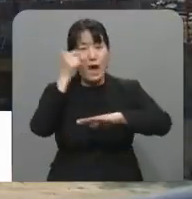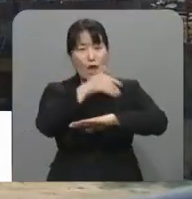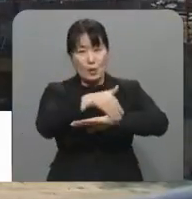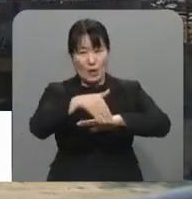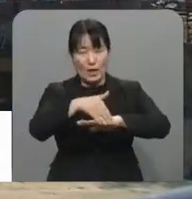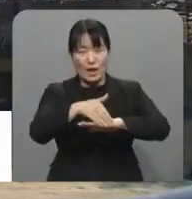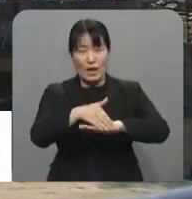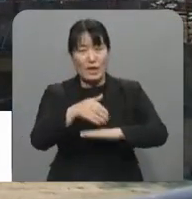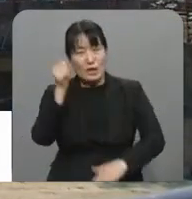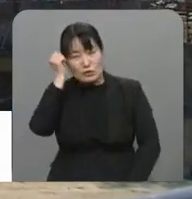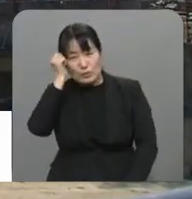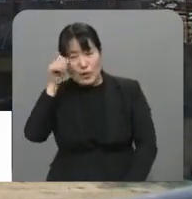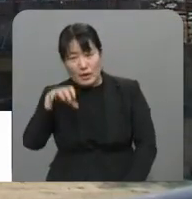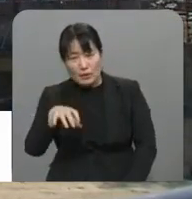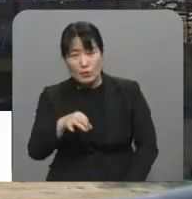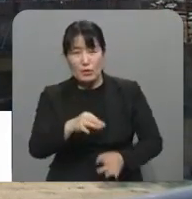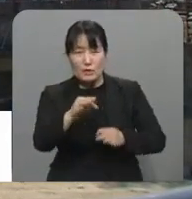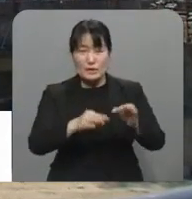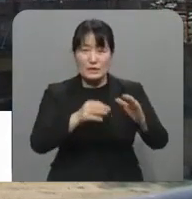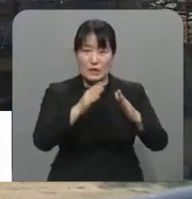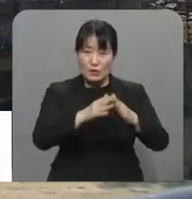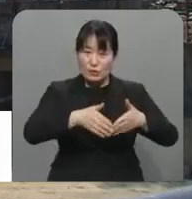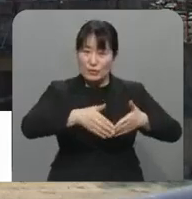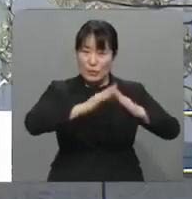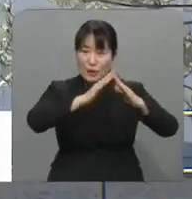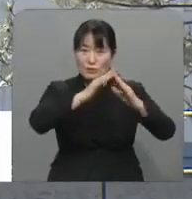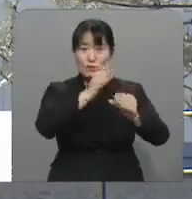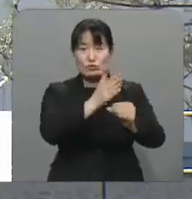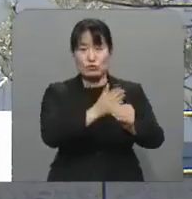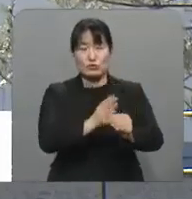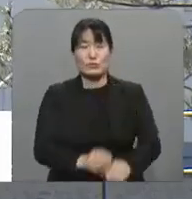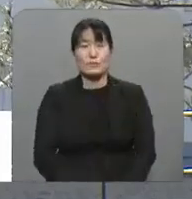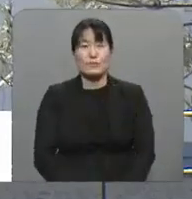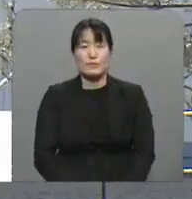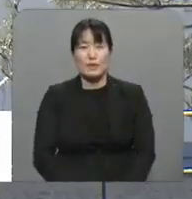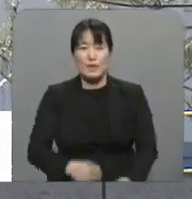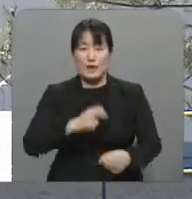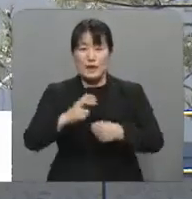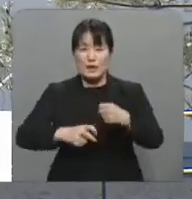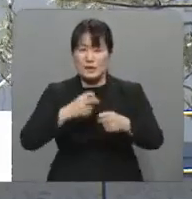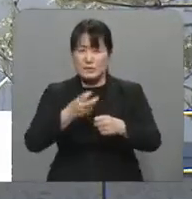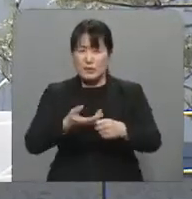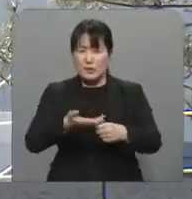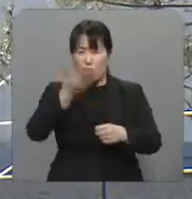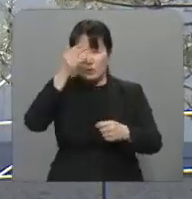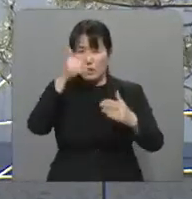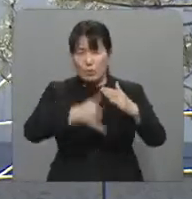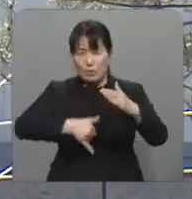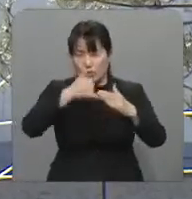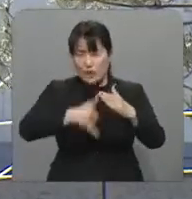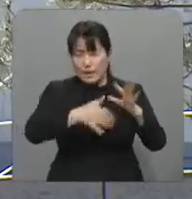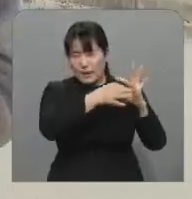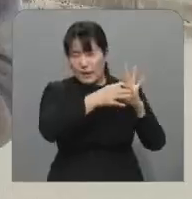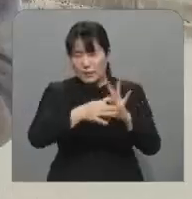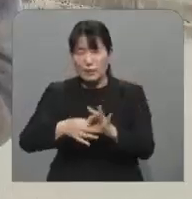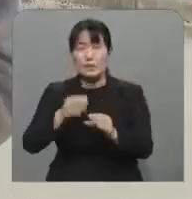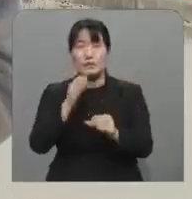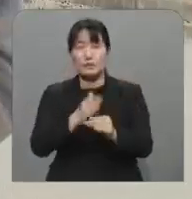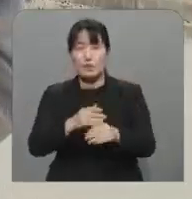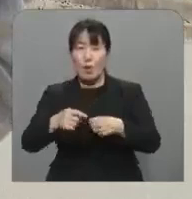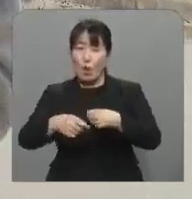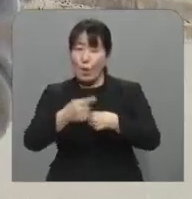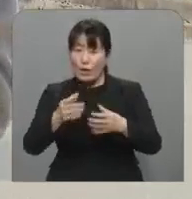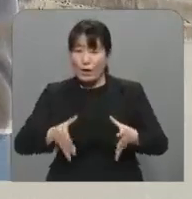의료진 숙박시설과 3가 까지 마련하고 있습니다 그런데 20년 넘게 공사중입니다 보시다시피 외관